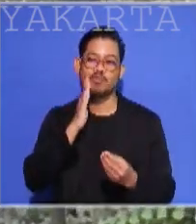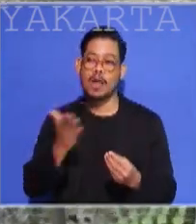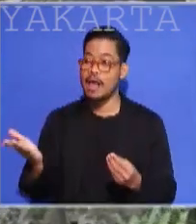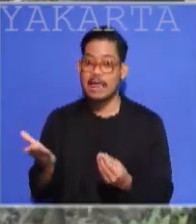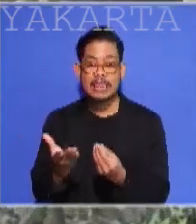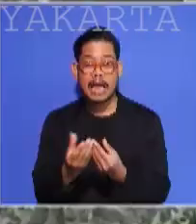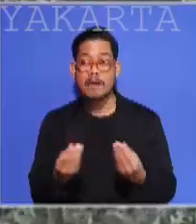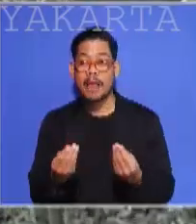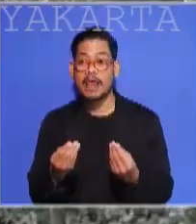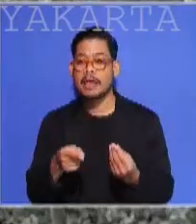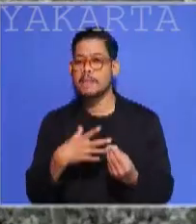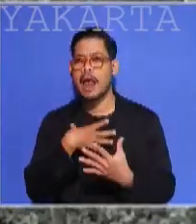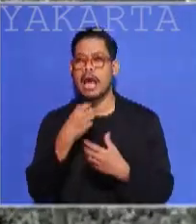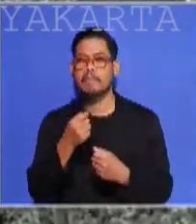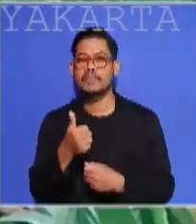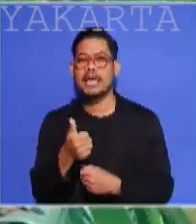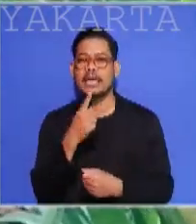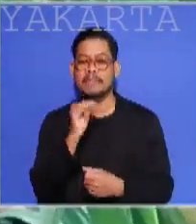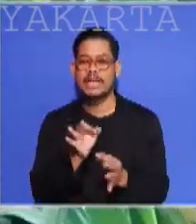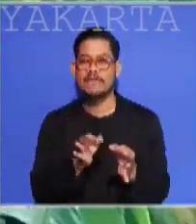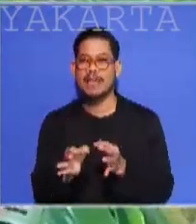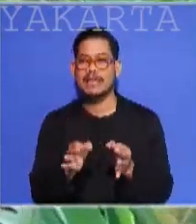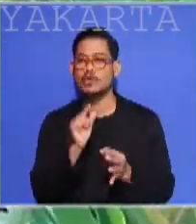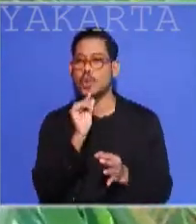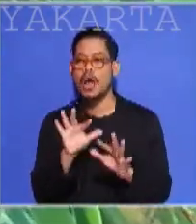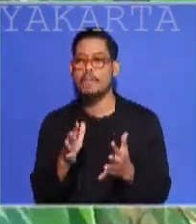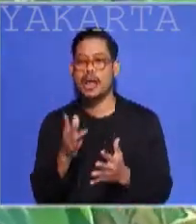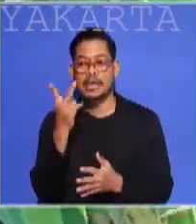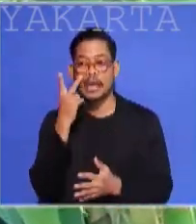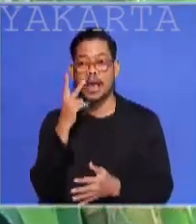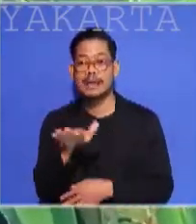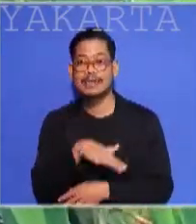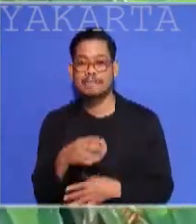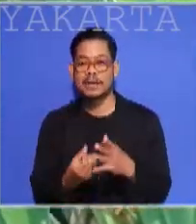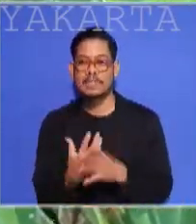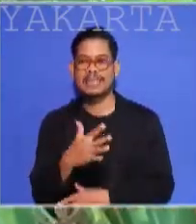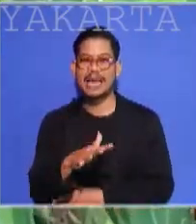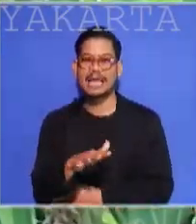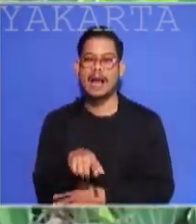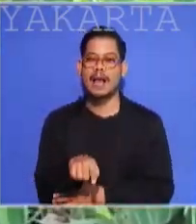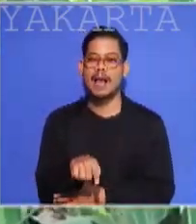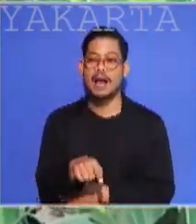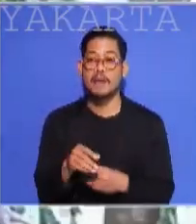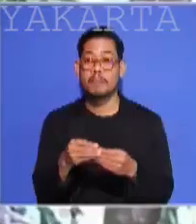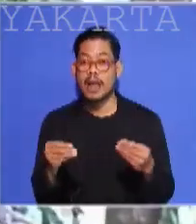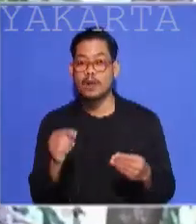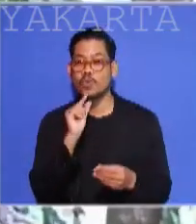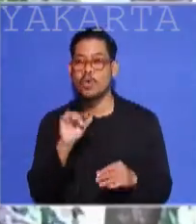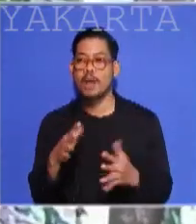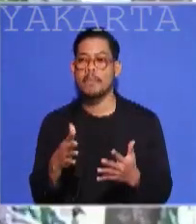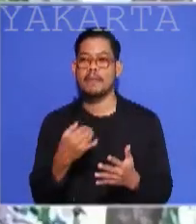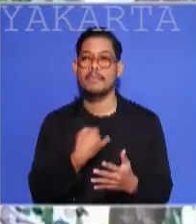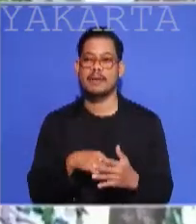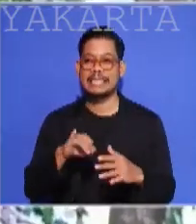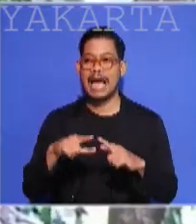juga diharapkan dapat menjadi sarana untuk melestarikan tanaman langka, bahan baku pembuat jamu khas Indonesia. Kalau saat